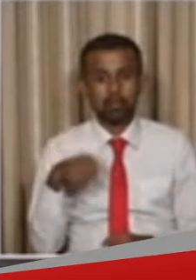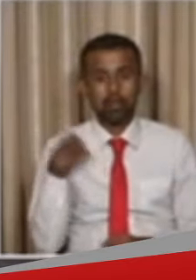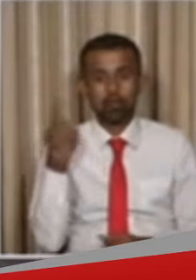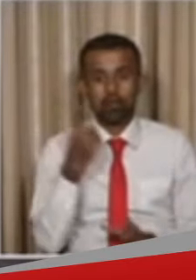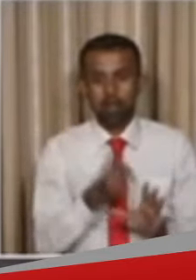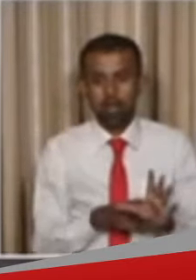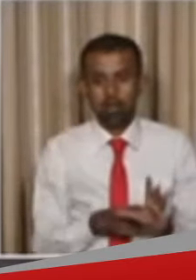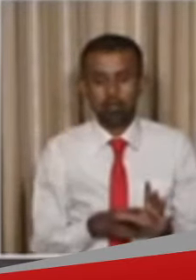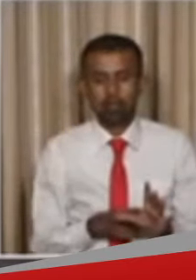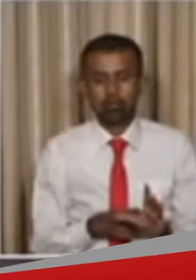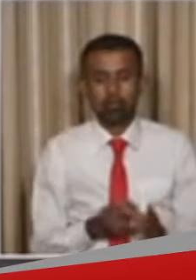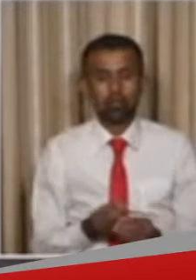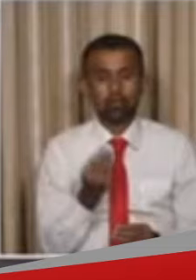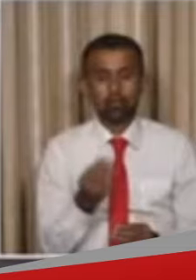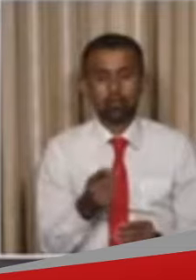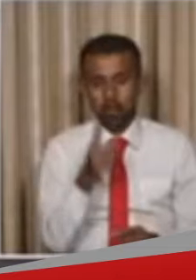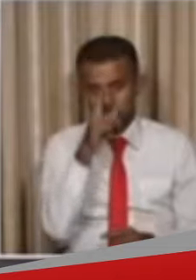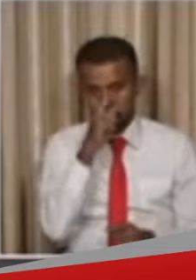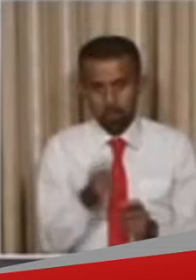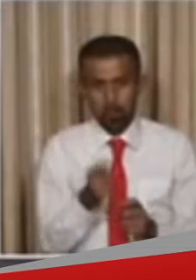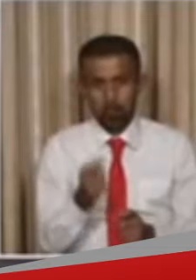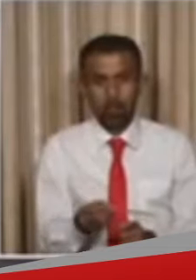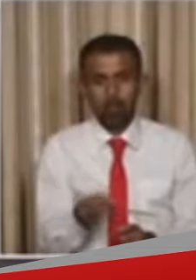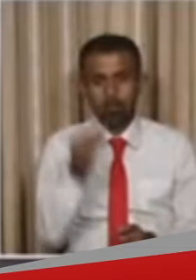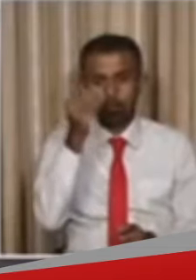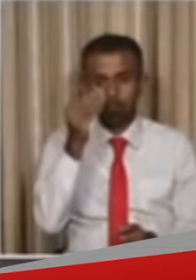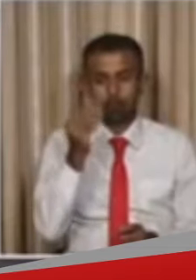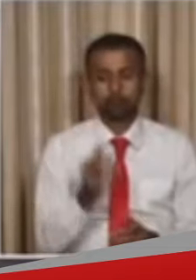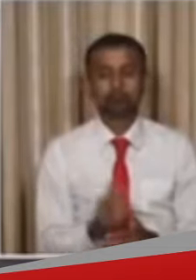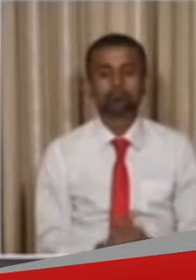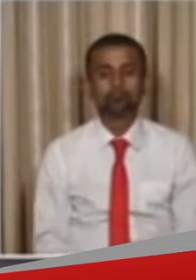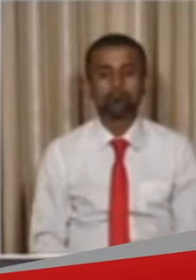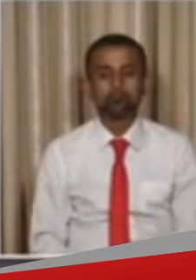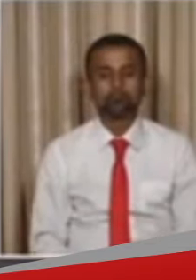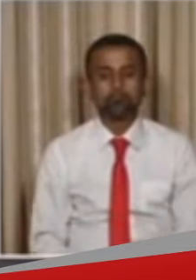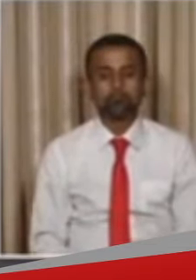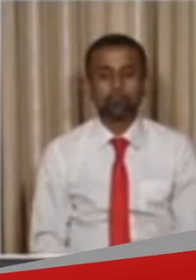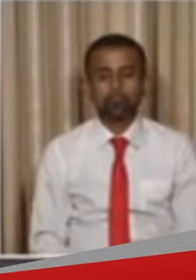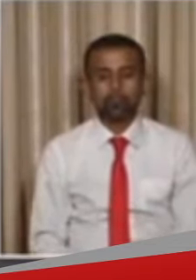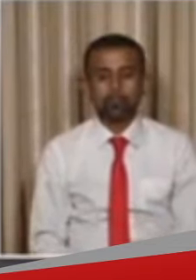අවුරුද්දේ දෙන්නල්ලු පඩි වැඩි කිරීමක්. ඒ වගේම